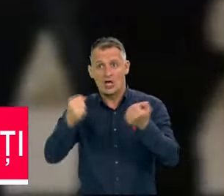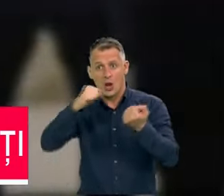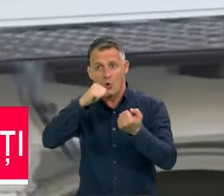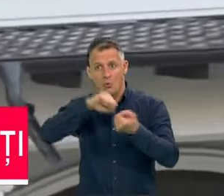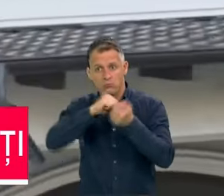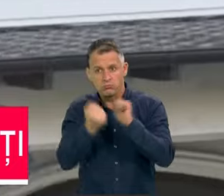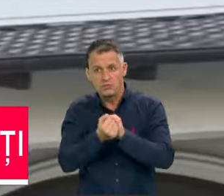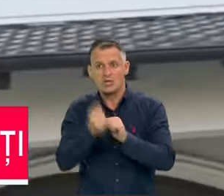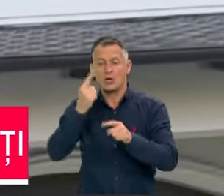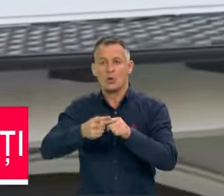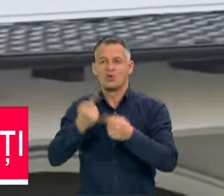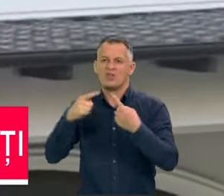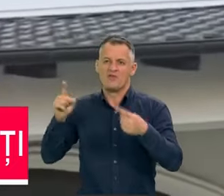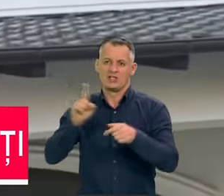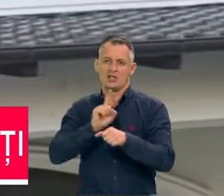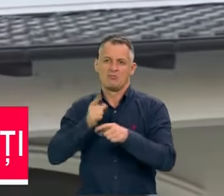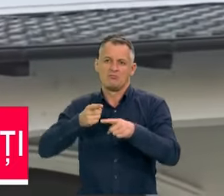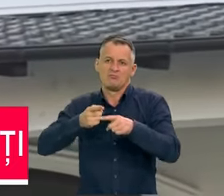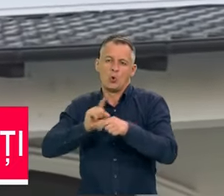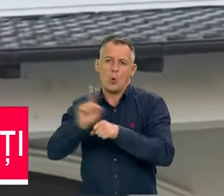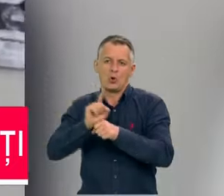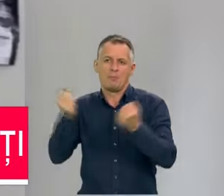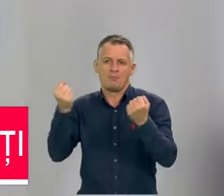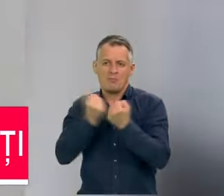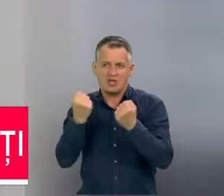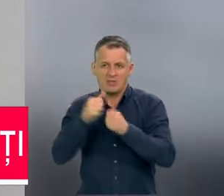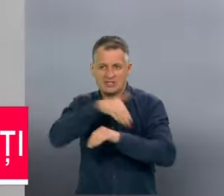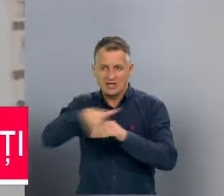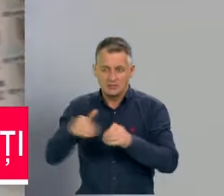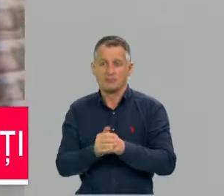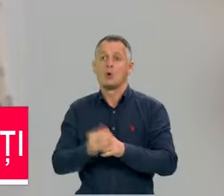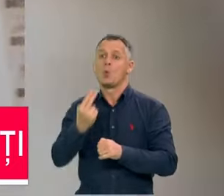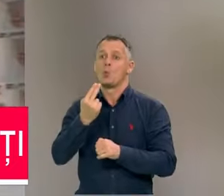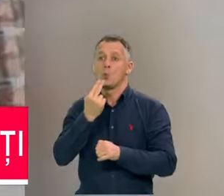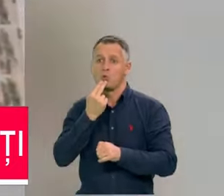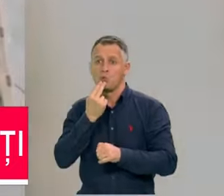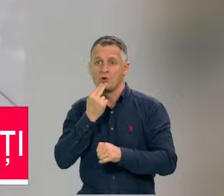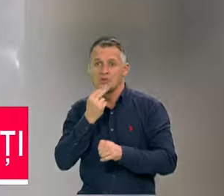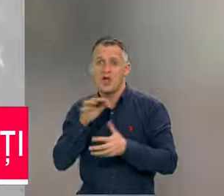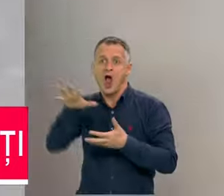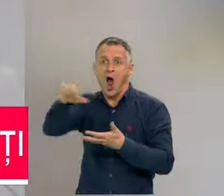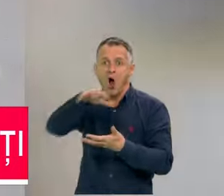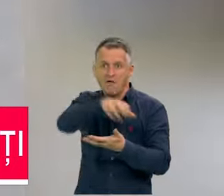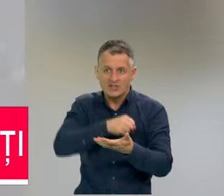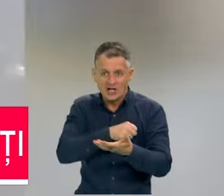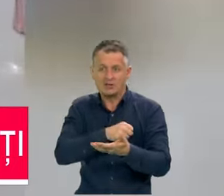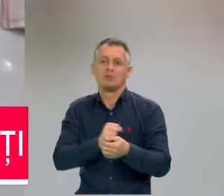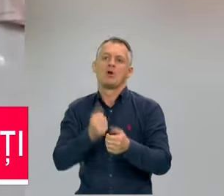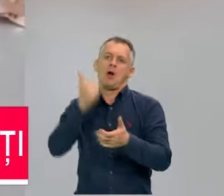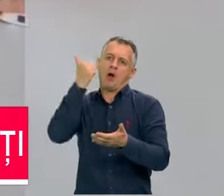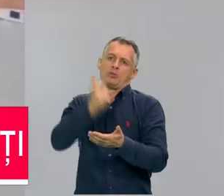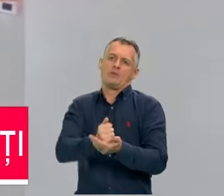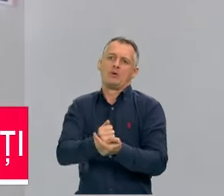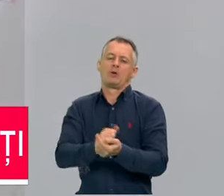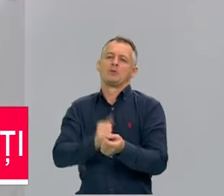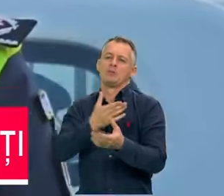arme în câteva ore toți suspecții au fost Identificați Polițiștii au confiscat un adevărat Arsenal până la această oră au fost cate